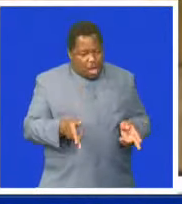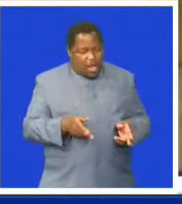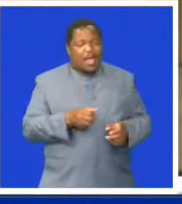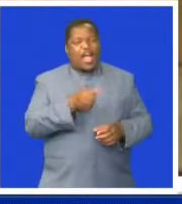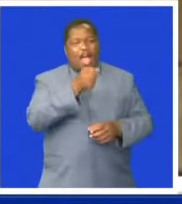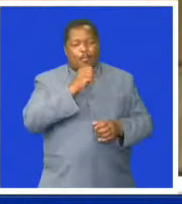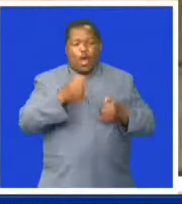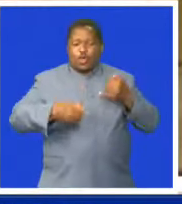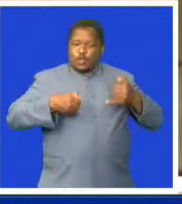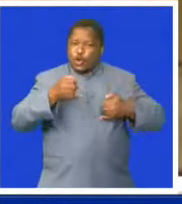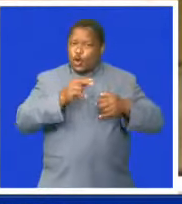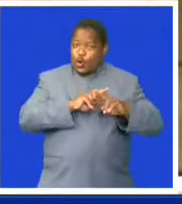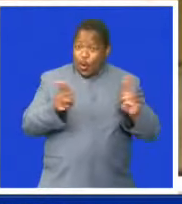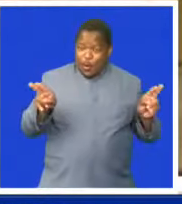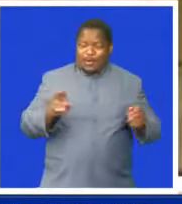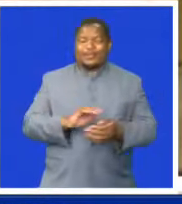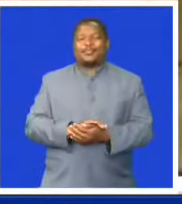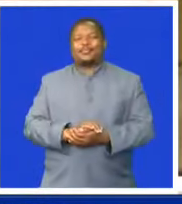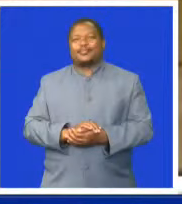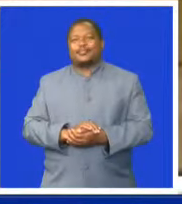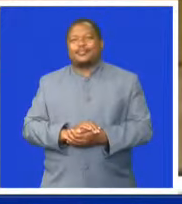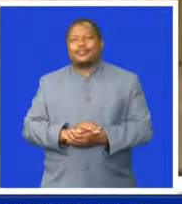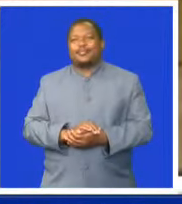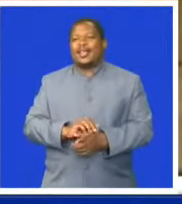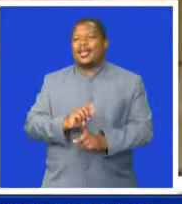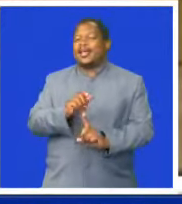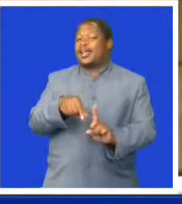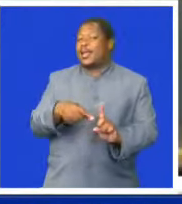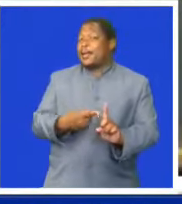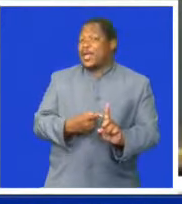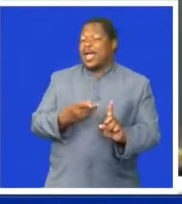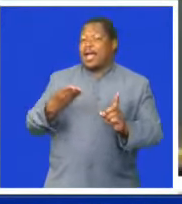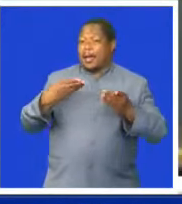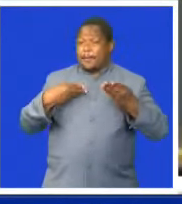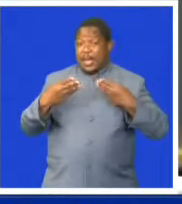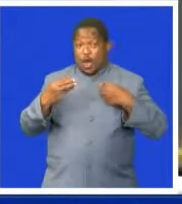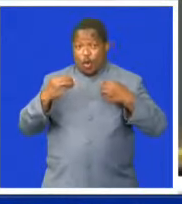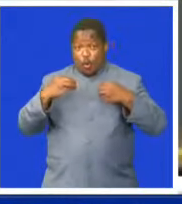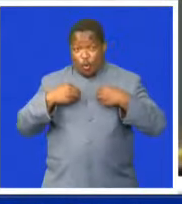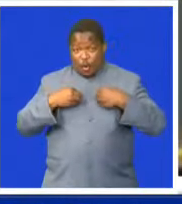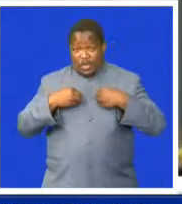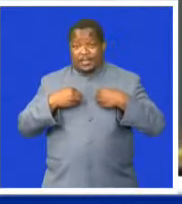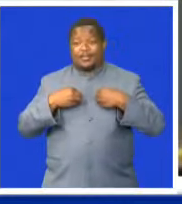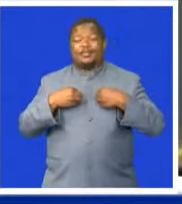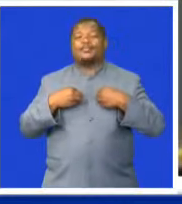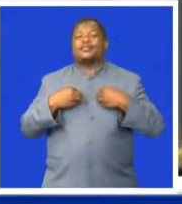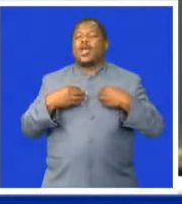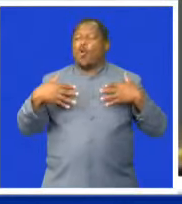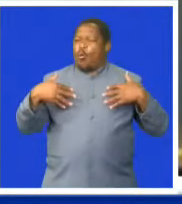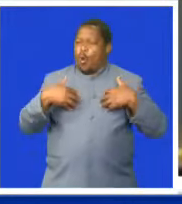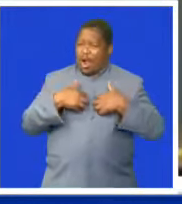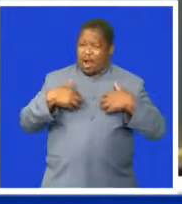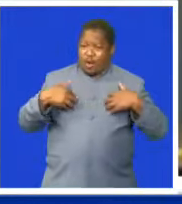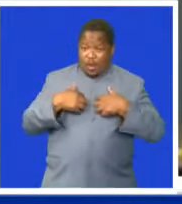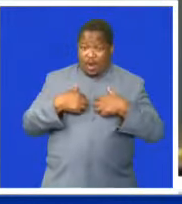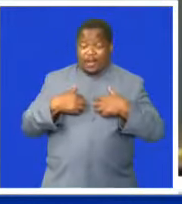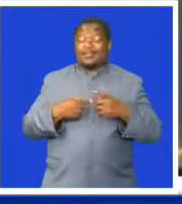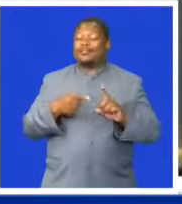uvethe ukukhathateka kwabo njengoba bangulabathengisa tshwala phase 2 wale COVID